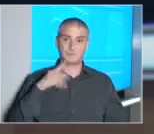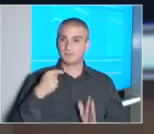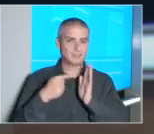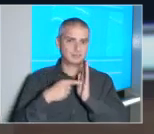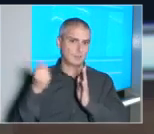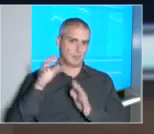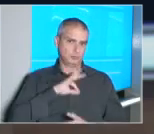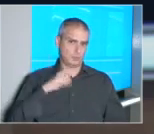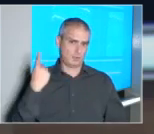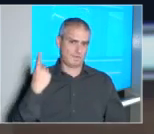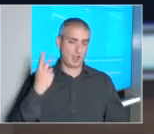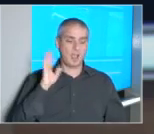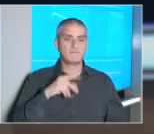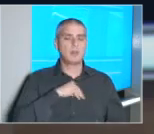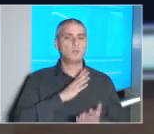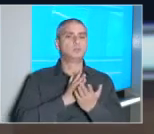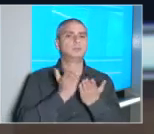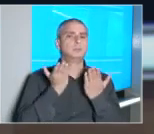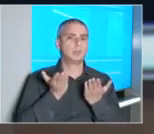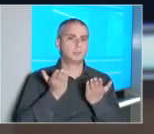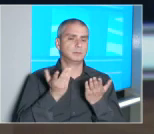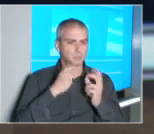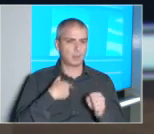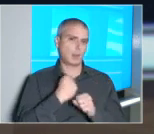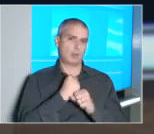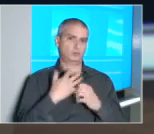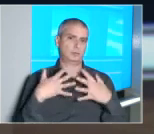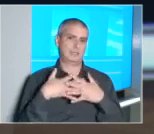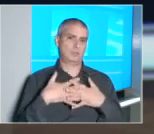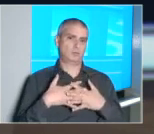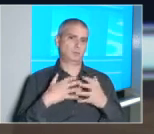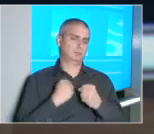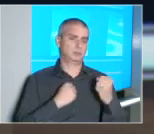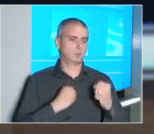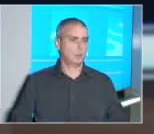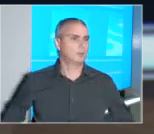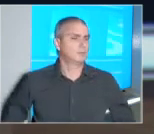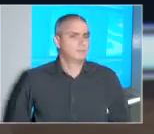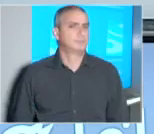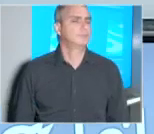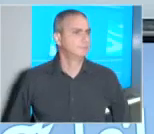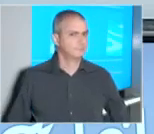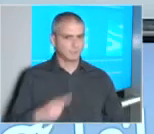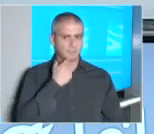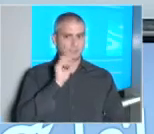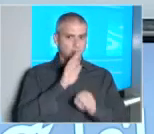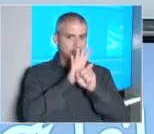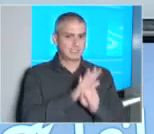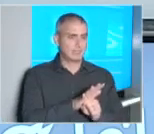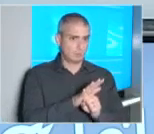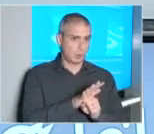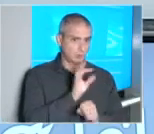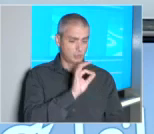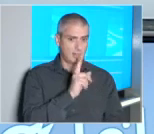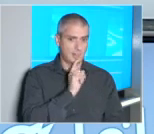מהסיבה התועלתנית, אבל בוודאי מהסיבה המוסרית, צריך לבצע ייחודים גם בשמאל. סליחה, מוסי, אמרת שיש קיפוח